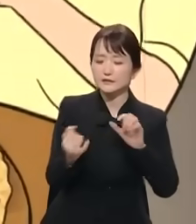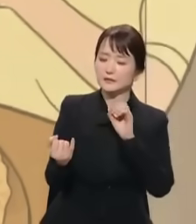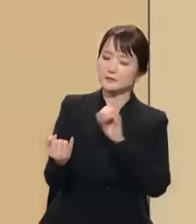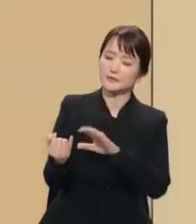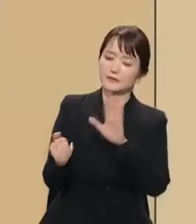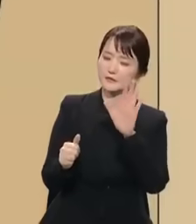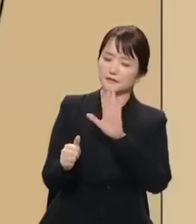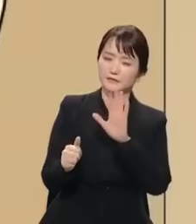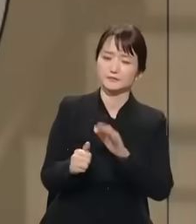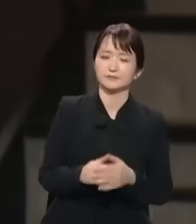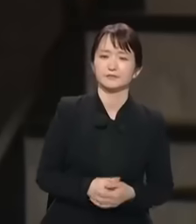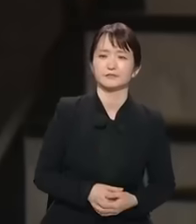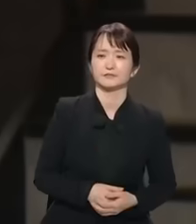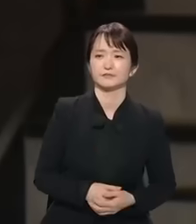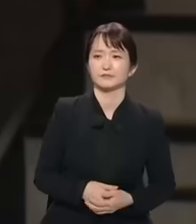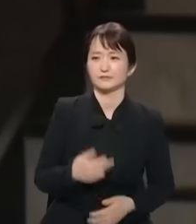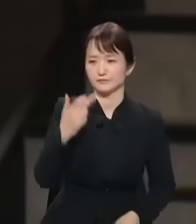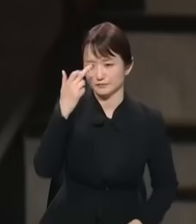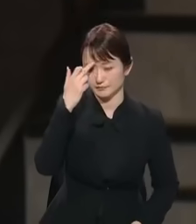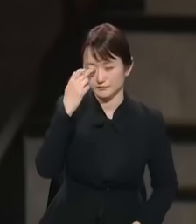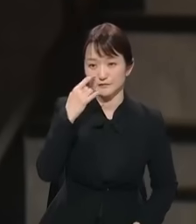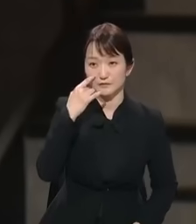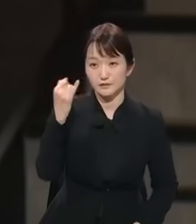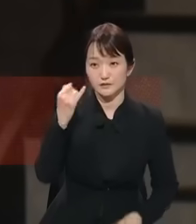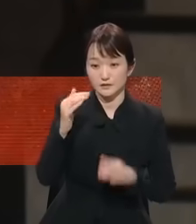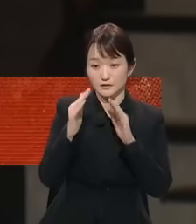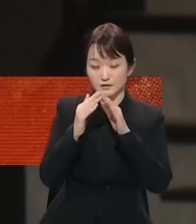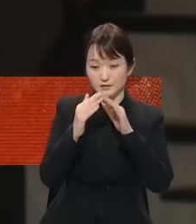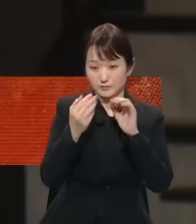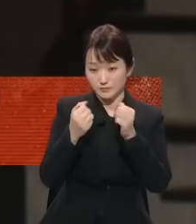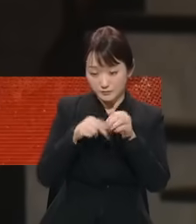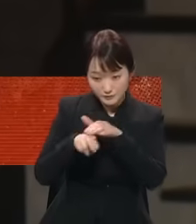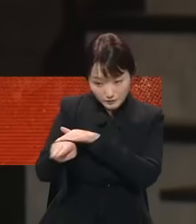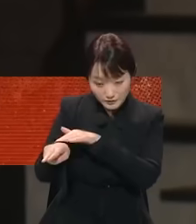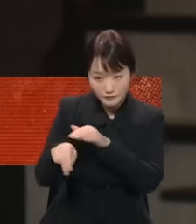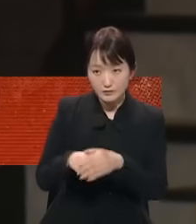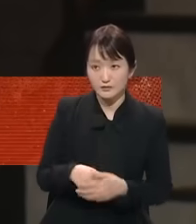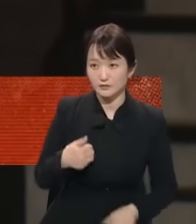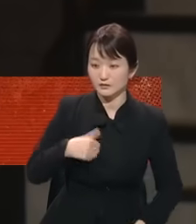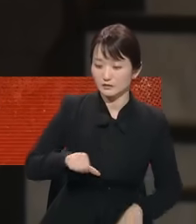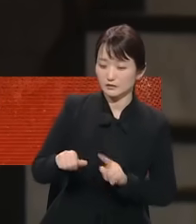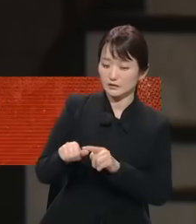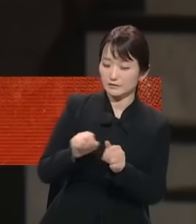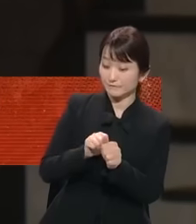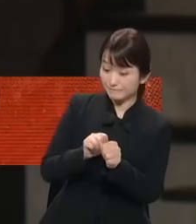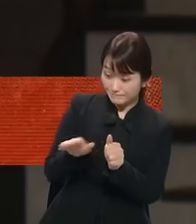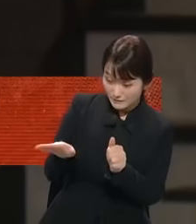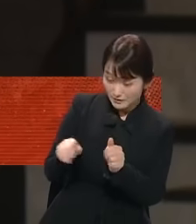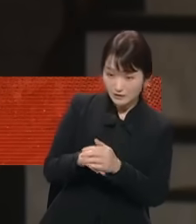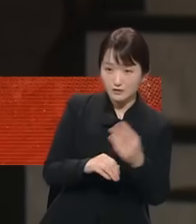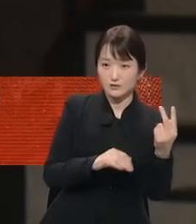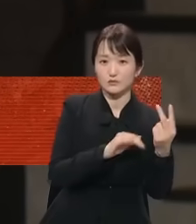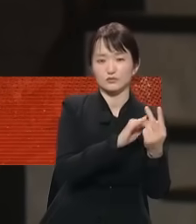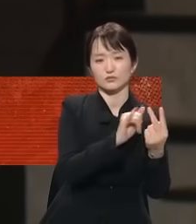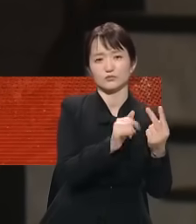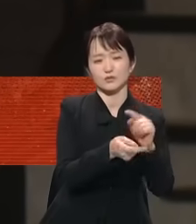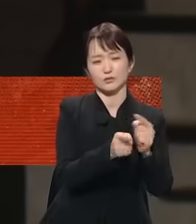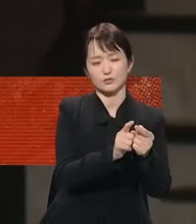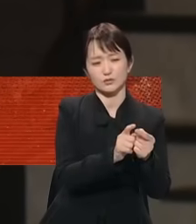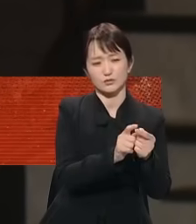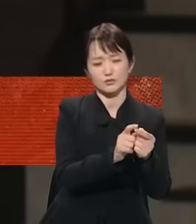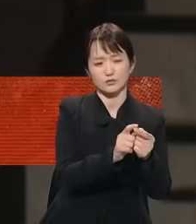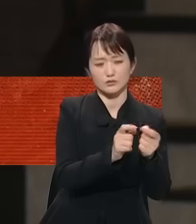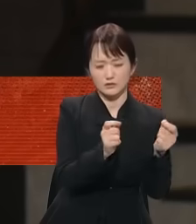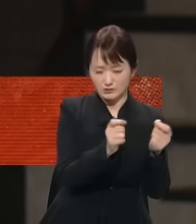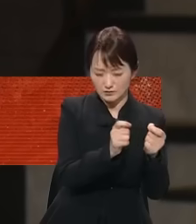거죠. 그런데 이 최 씨의 어머니께서 집을 나가고 나니까 이제 이 아들은 왕따를 시키고 둘만 이렇게 사이좋게 지낸